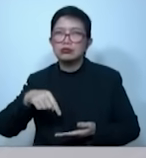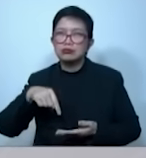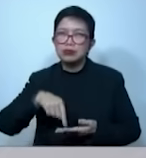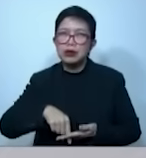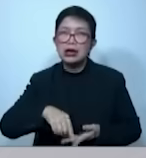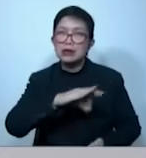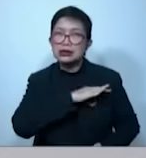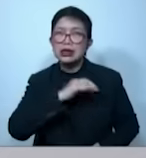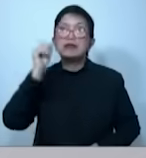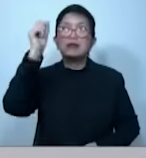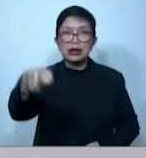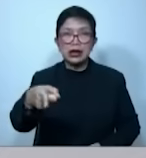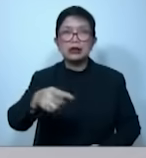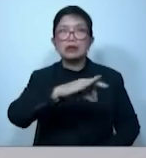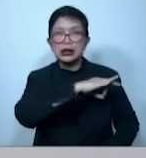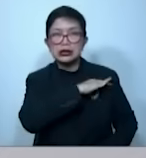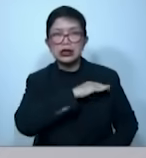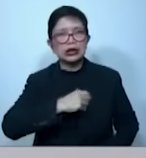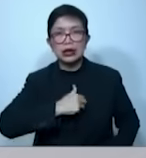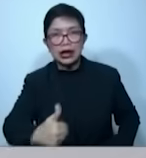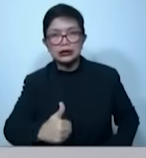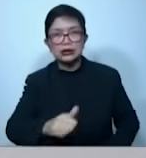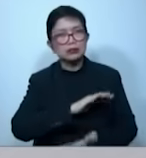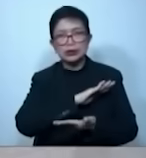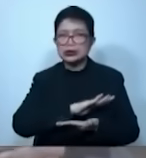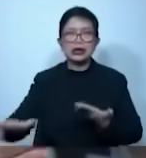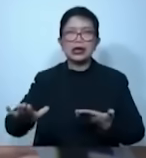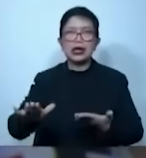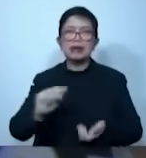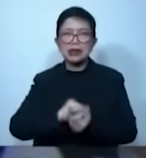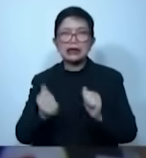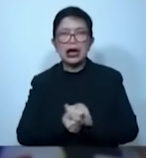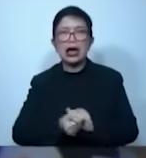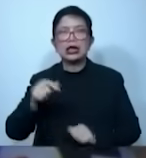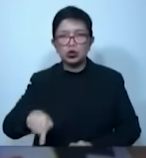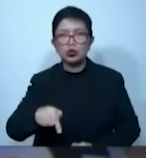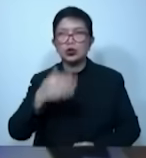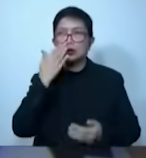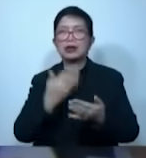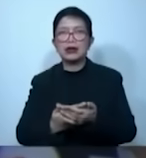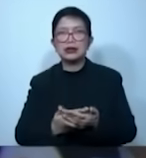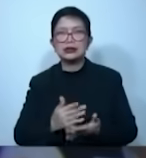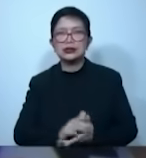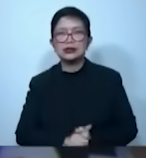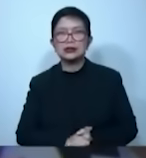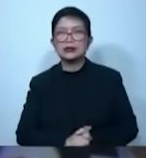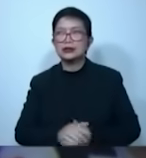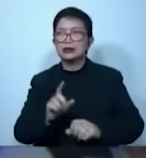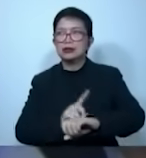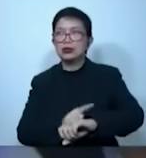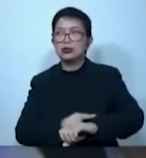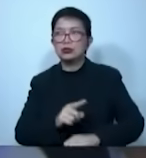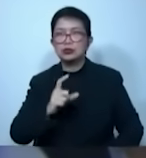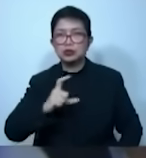ka ya tegas menuntaskan pekerjaan itu pada eranya Tera kasih waktunya masih ada